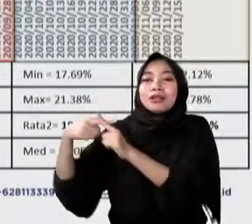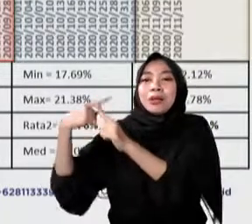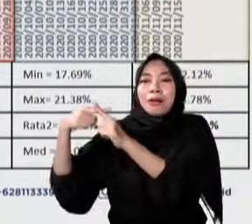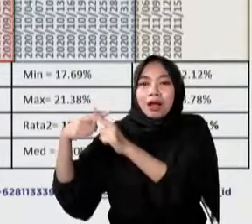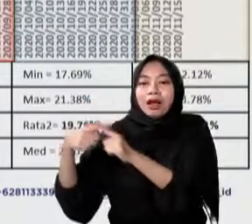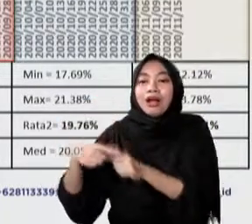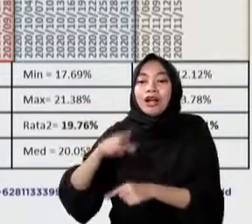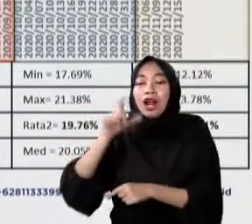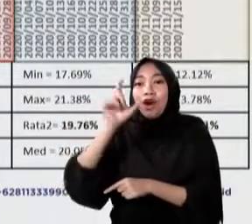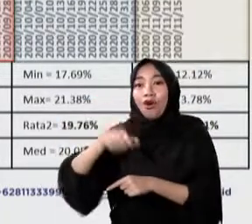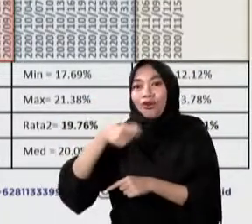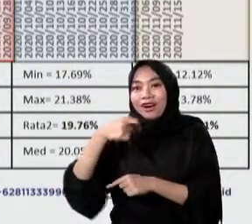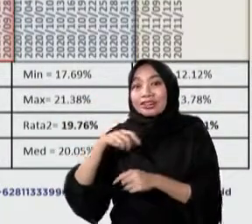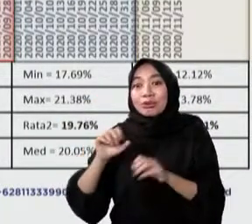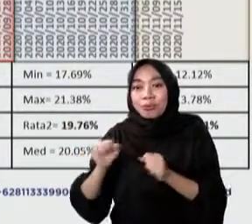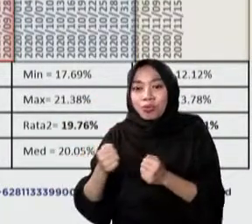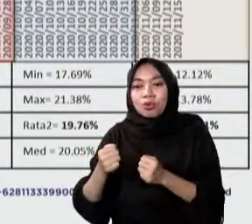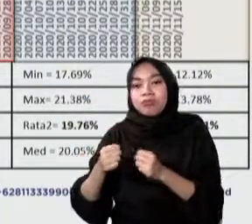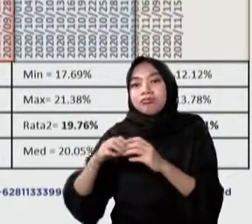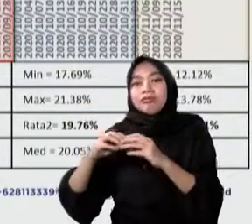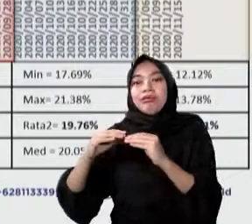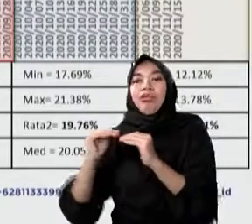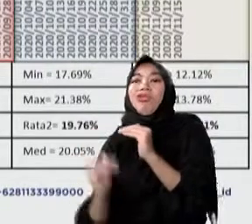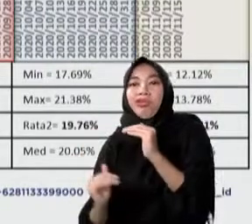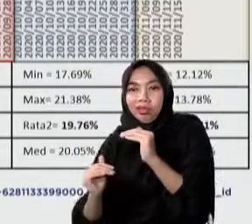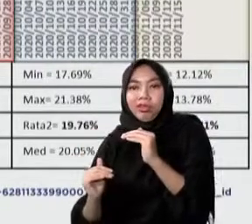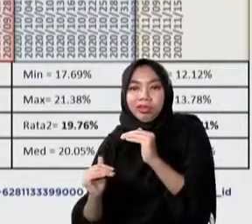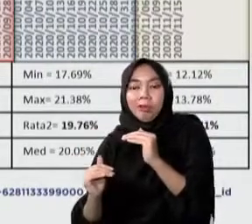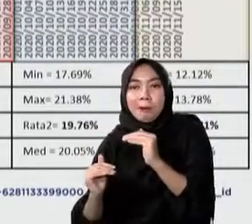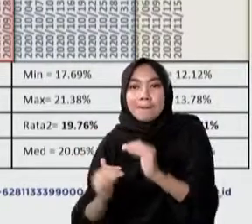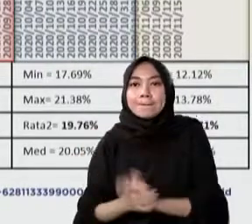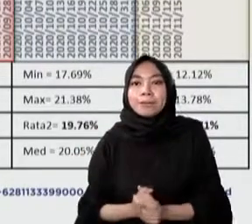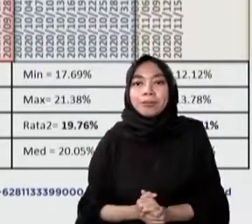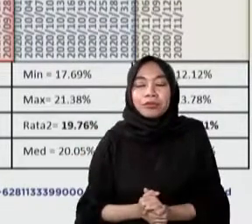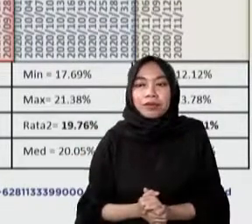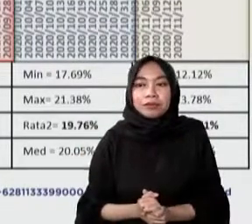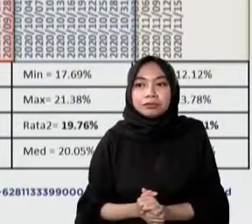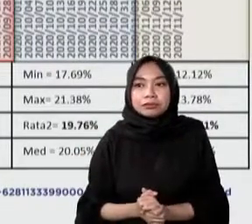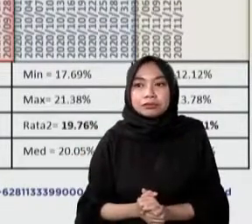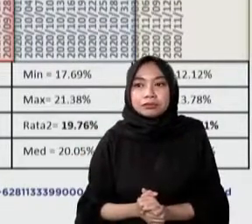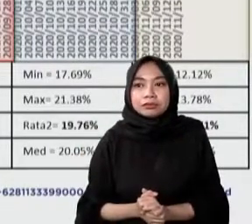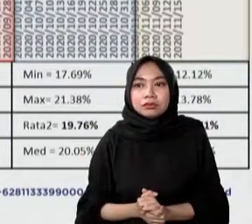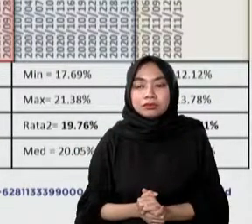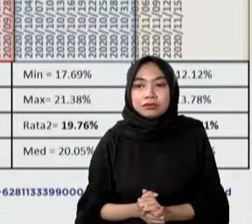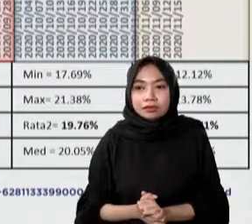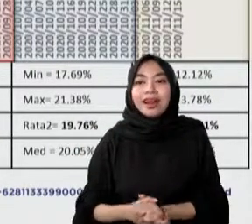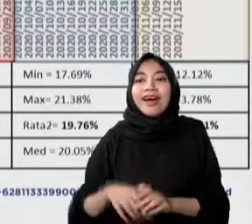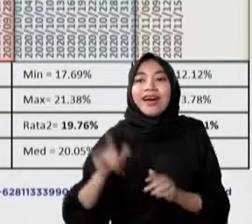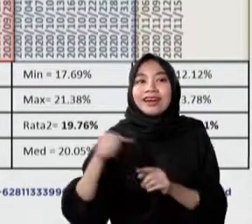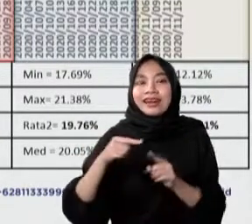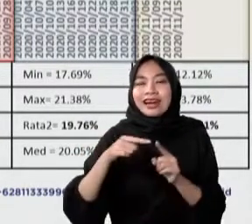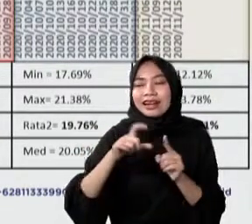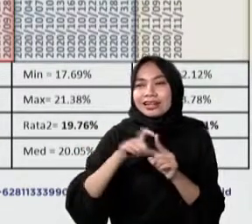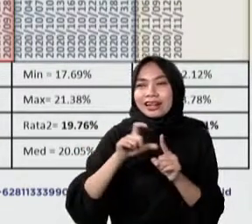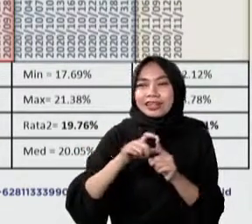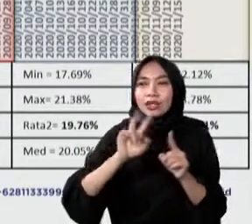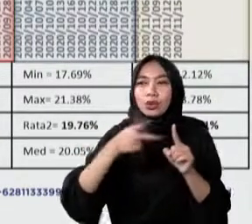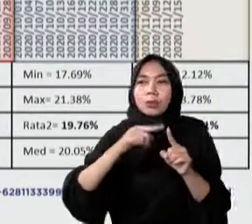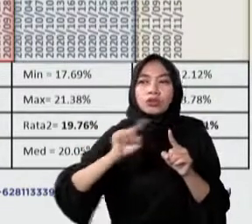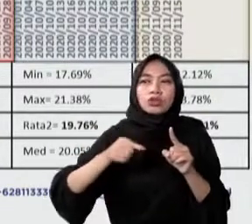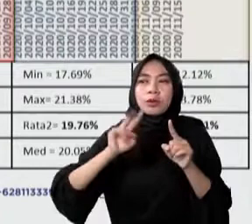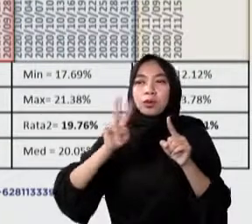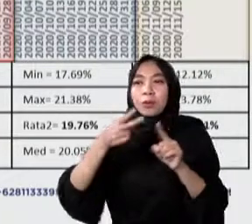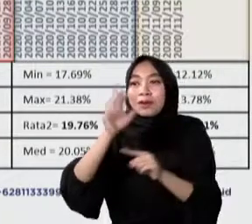akhirnya tertahan dan menjadi lebih kecil. Nah, di sini bisa kita lihat di ujung bagian grafiknya ini sempat kita turun di angka